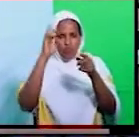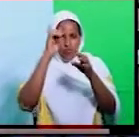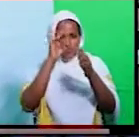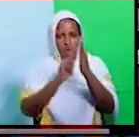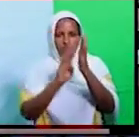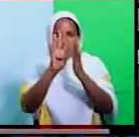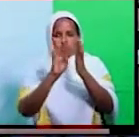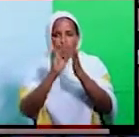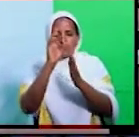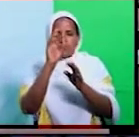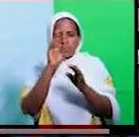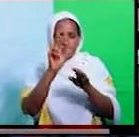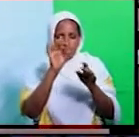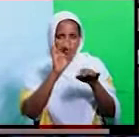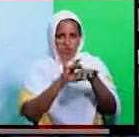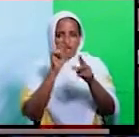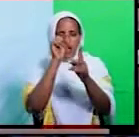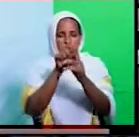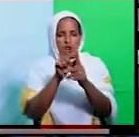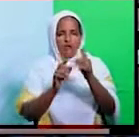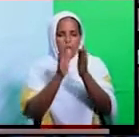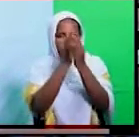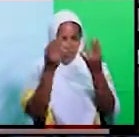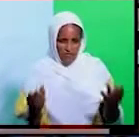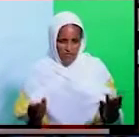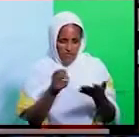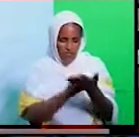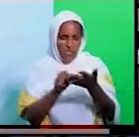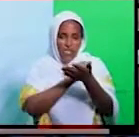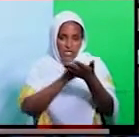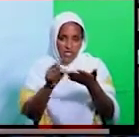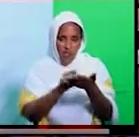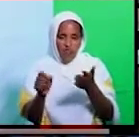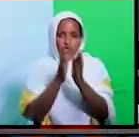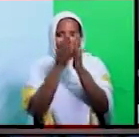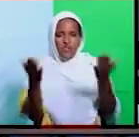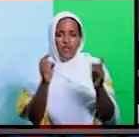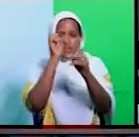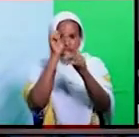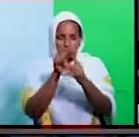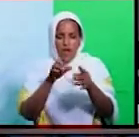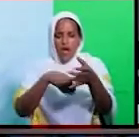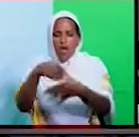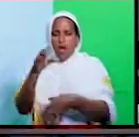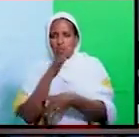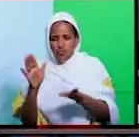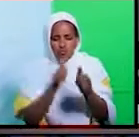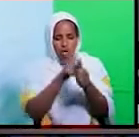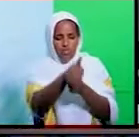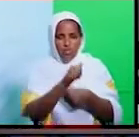አስፈላጊ ነገር ነው። እንደዚሁም እንደ ቅዱስ ዮሐንስ አፈወርቅና እሱን የመሳሰሉ እንደ ቅዱስ ቄርሎስ